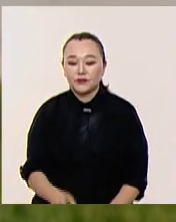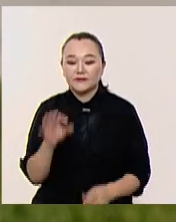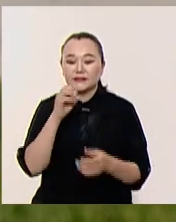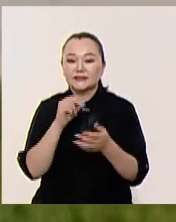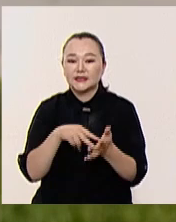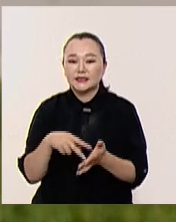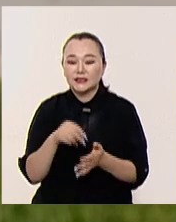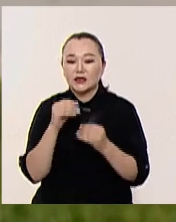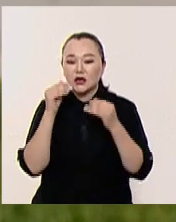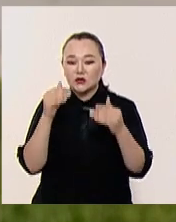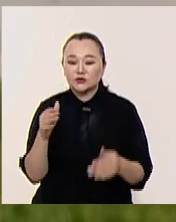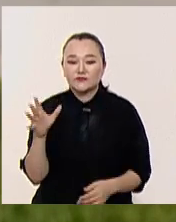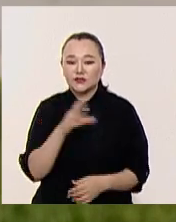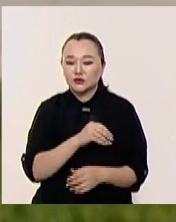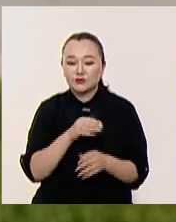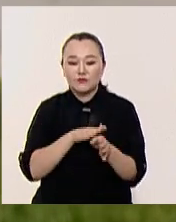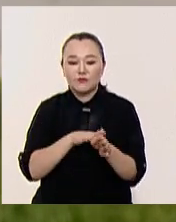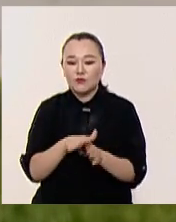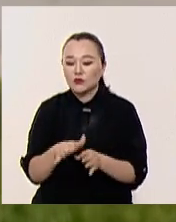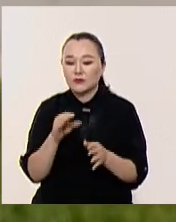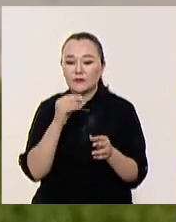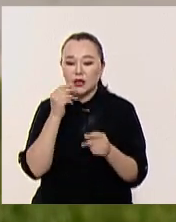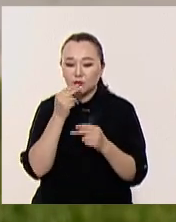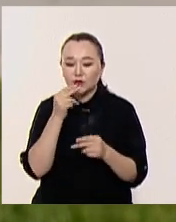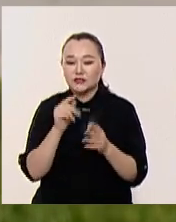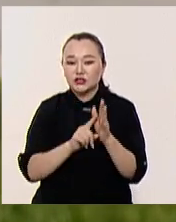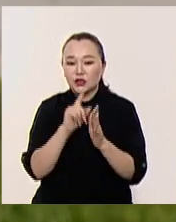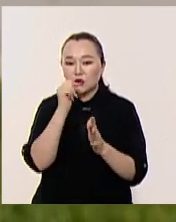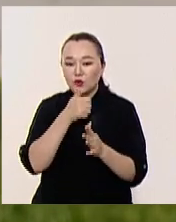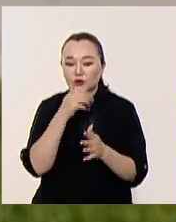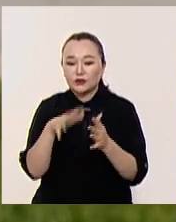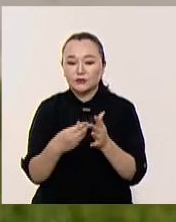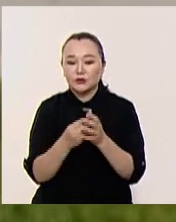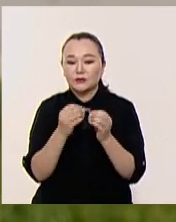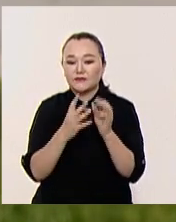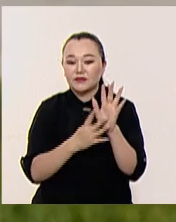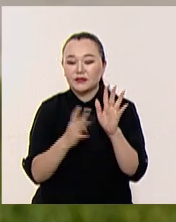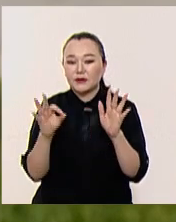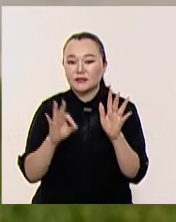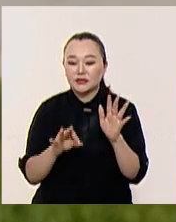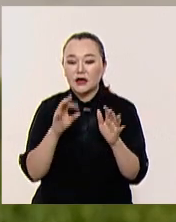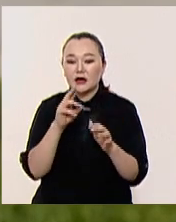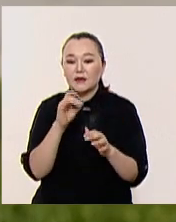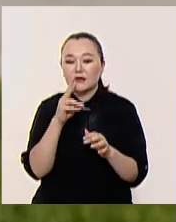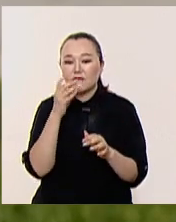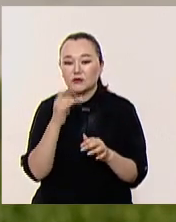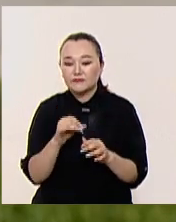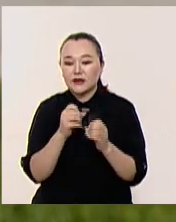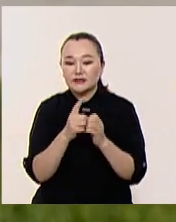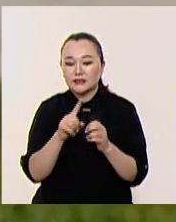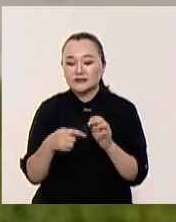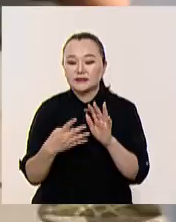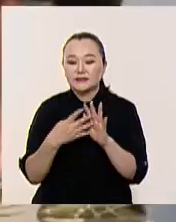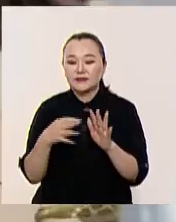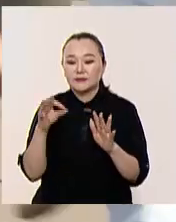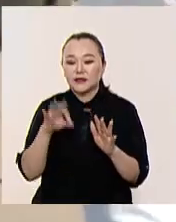Цены растут практически на все. Продукты с начала года подорожали на 19%, непродовольственные товары на